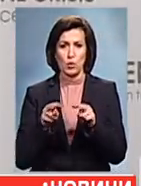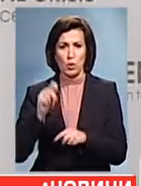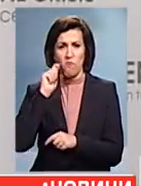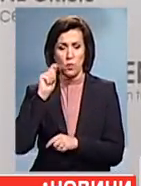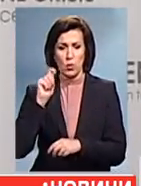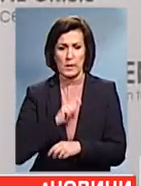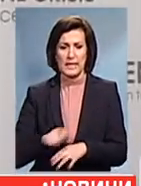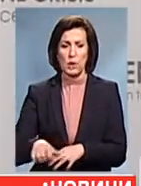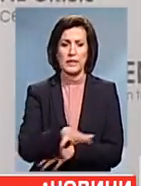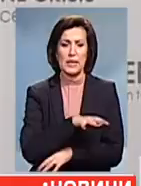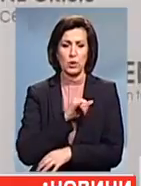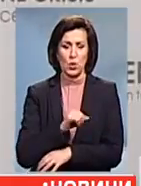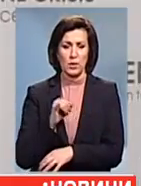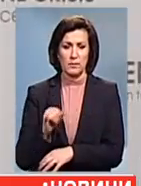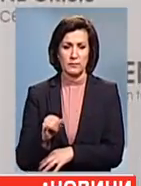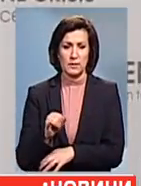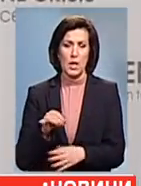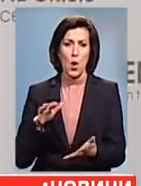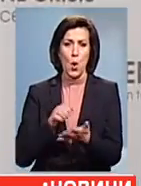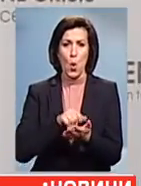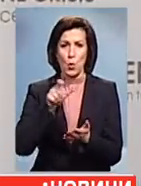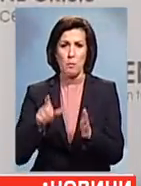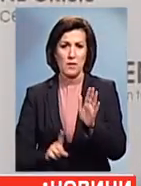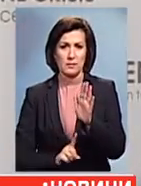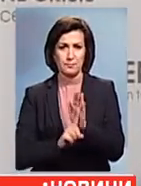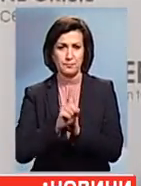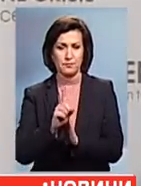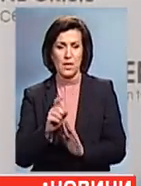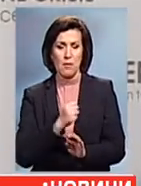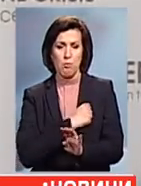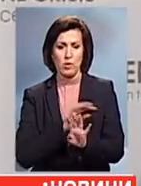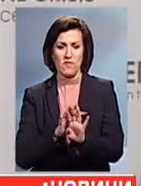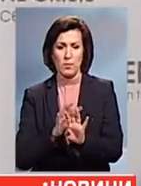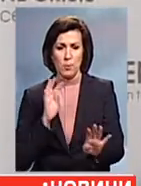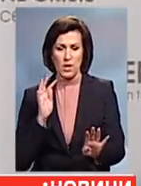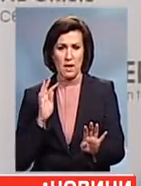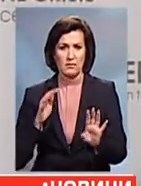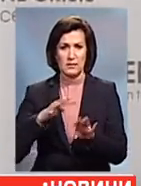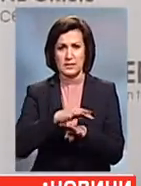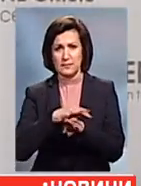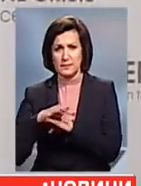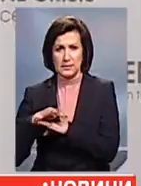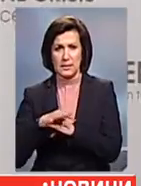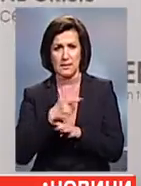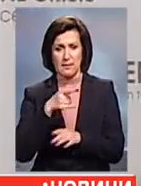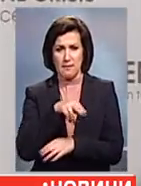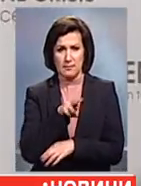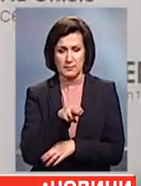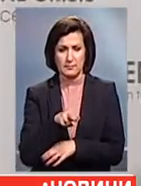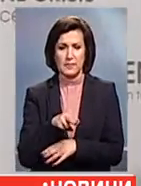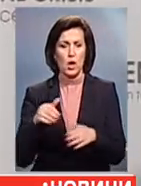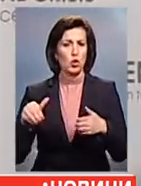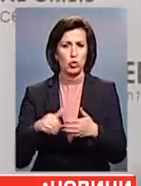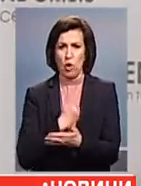Україною території окупанти розгорнули в бойові порядки реактивні системи залпового вогню «Град»